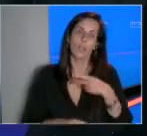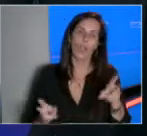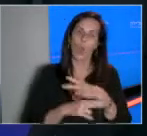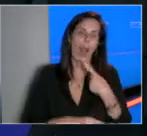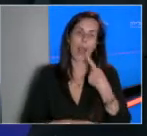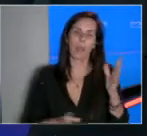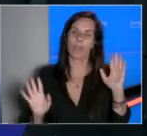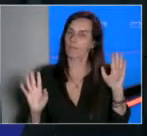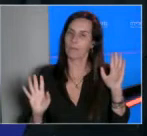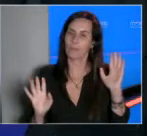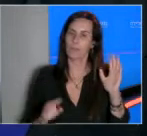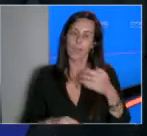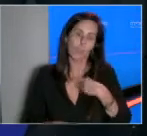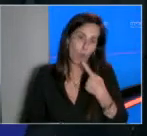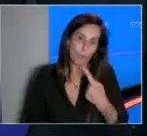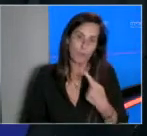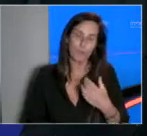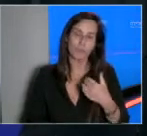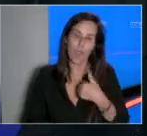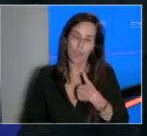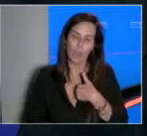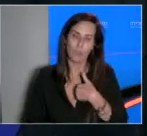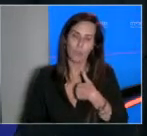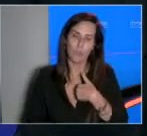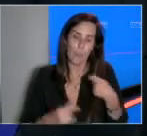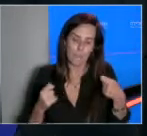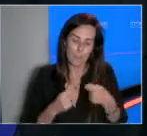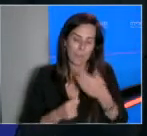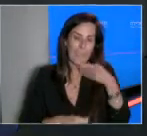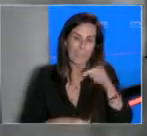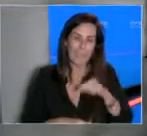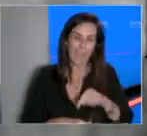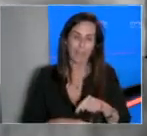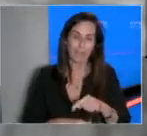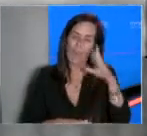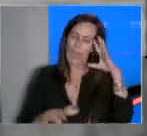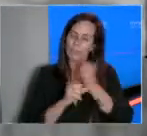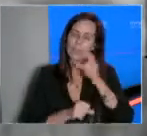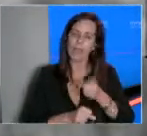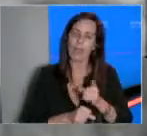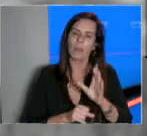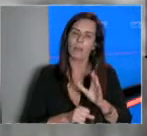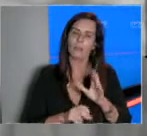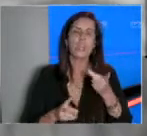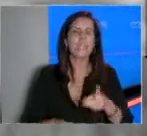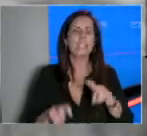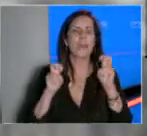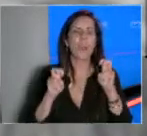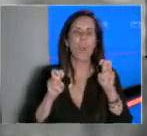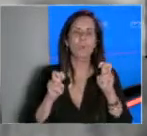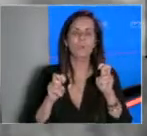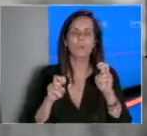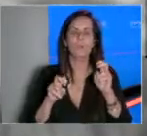יכולה להגיד דבר כזה. אני אומרת שאנחנו, מבחינת ישראל, התפיסה צריכה להיות של חלון הזדמנויות,